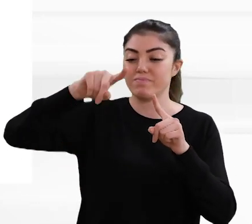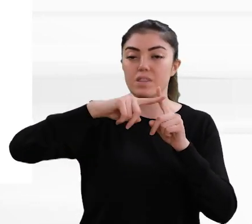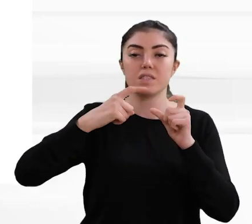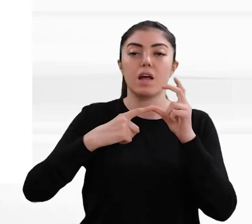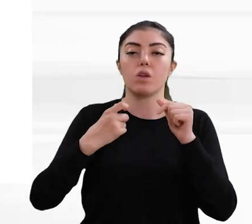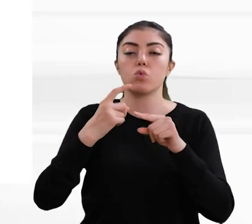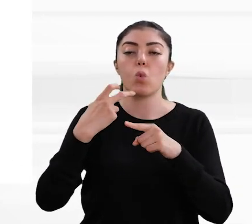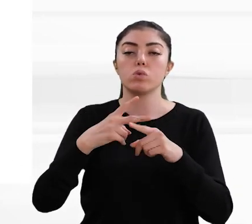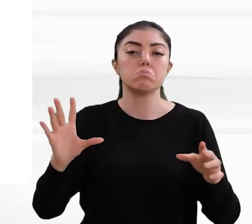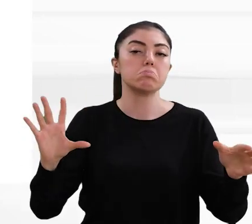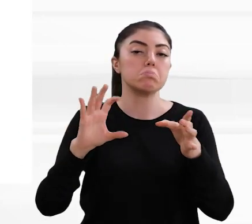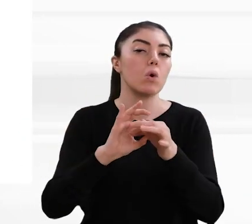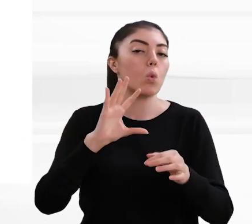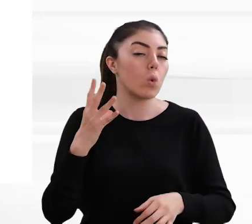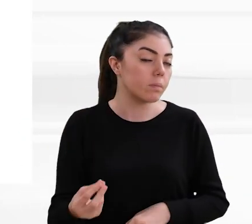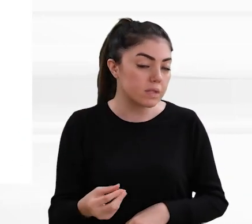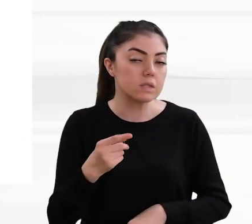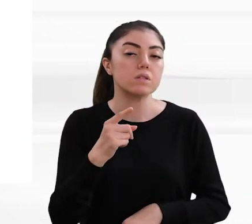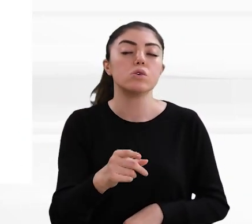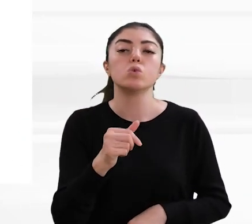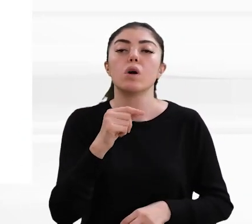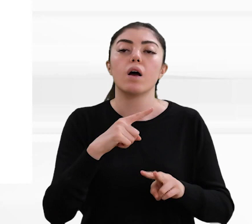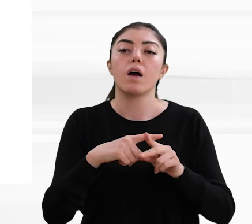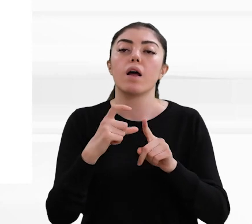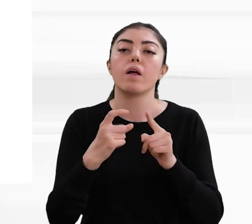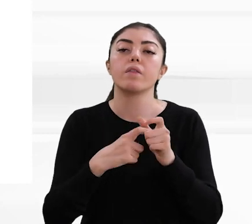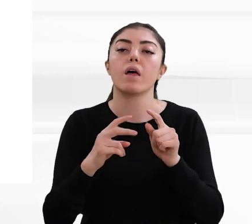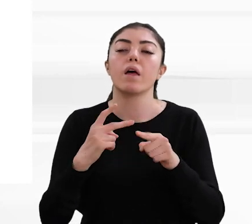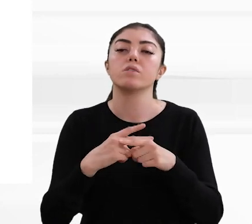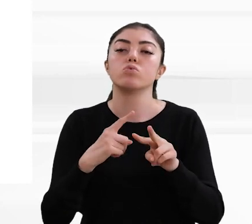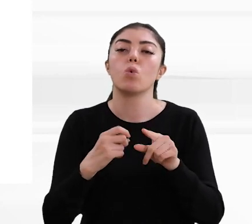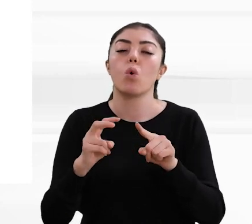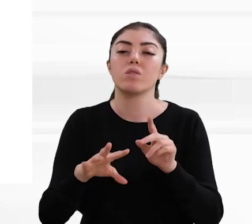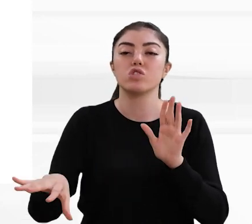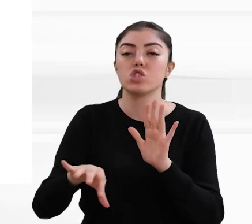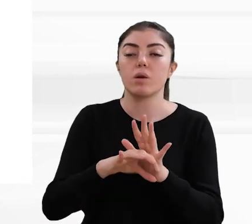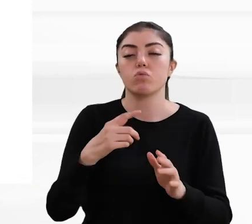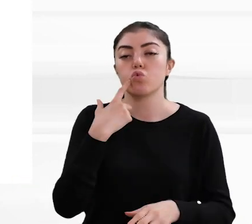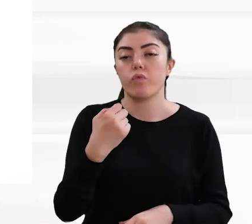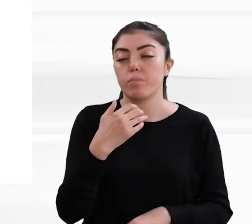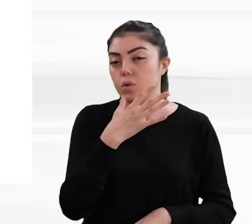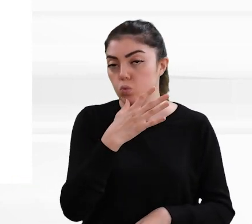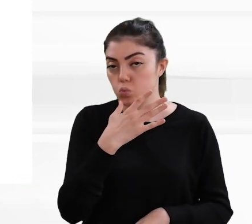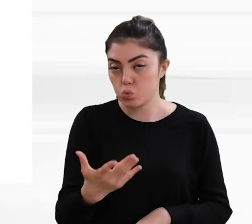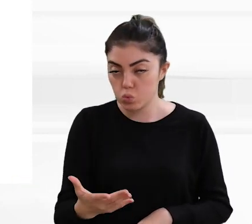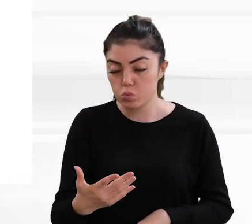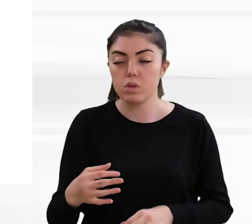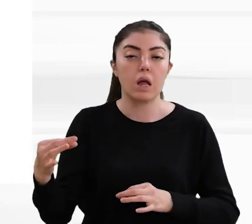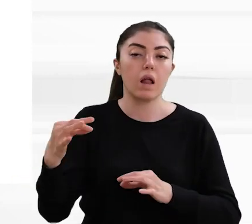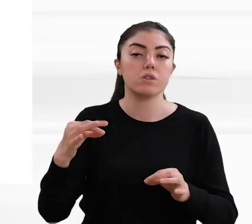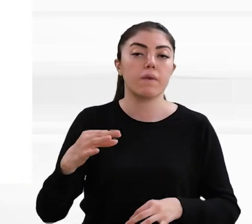Manipüle değişir su moleküllerinin bir adezyon kuvveti olduğunu çekim gücü olduğunu zaten biz biliyoruz